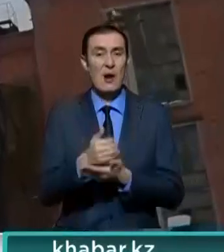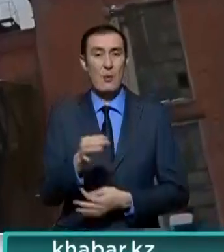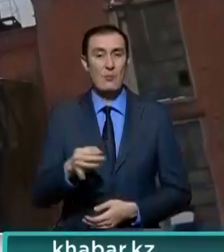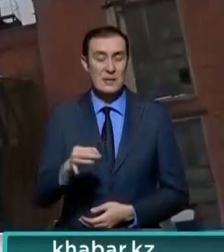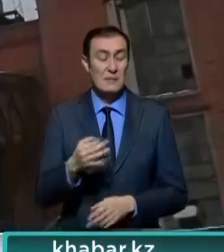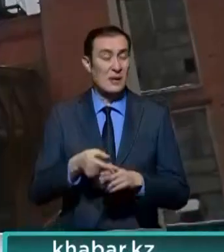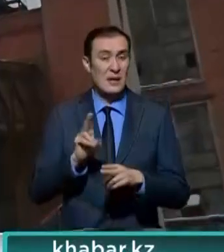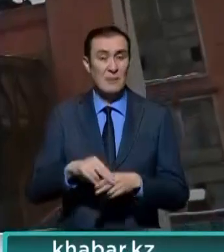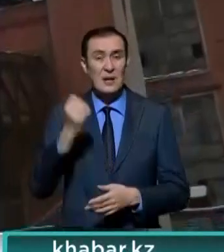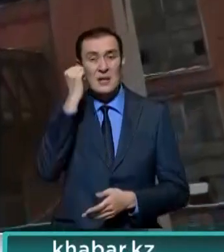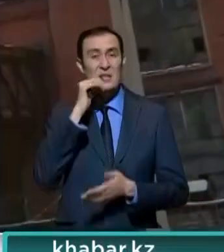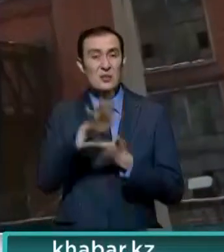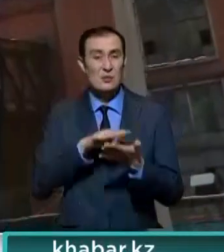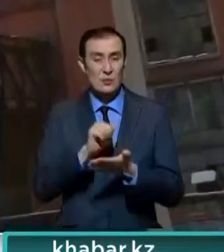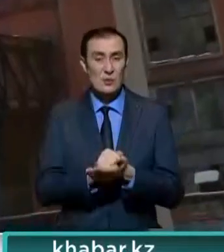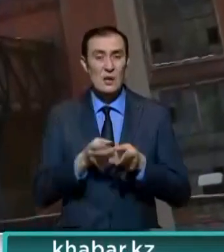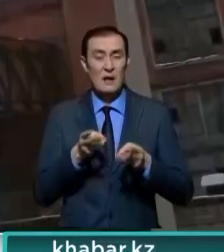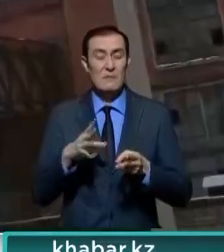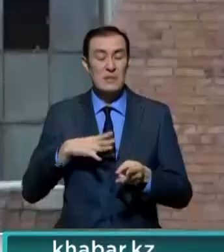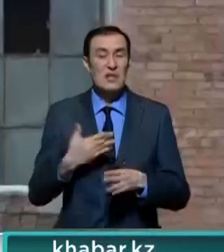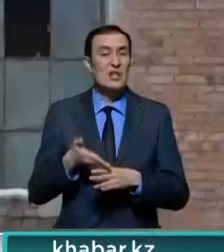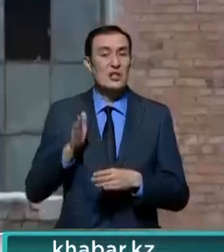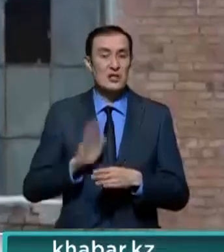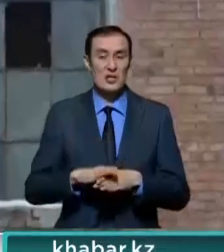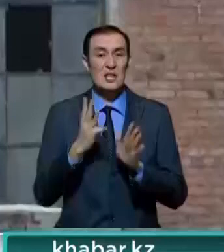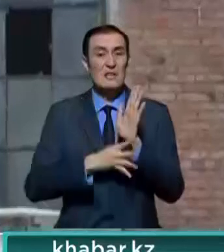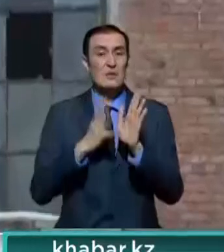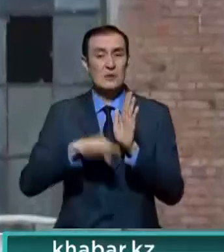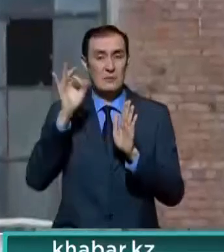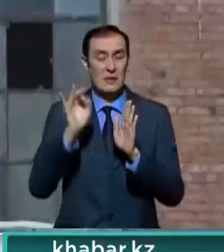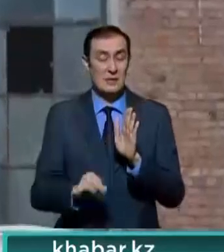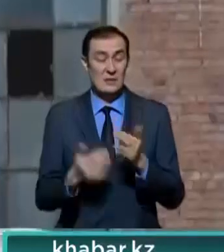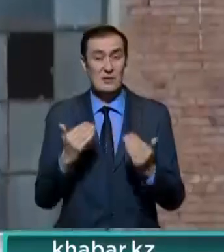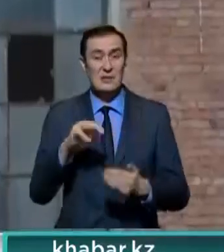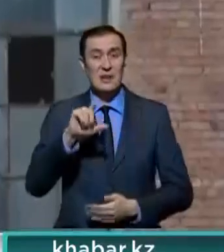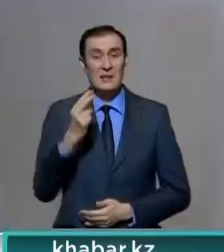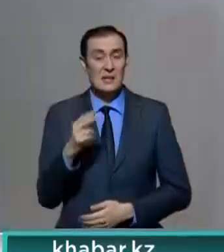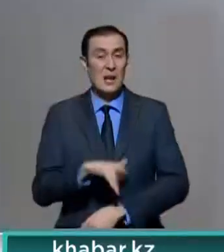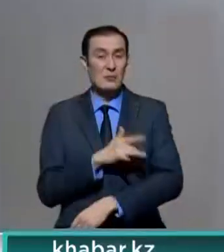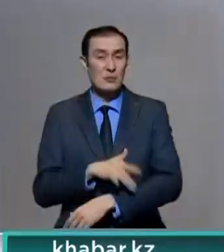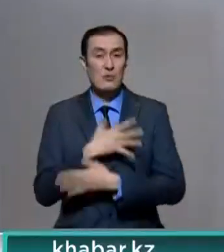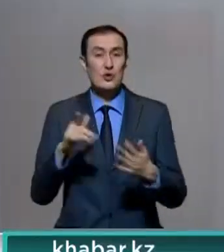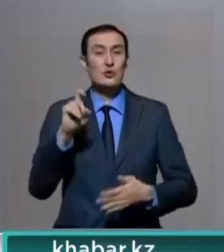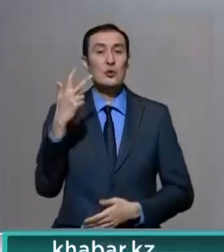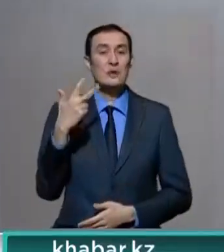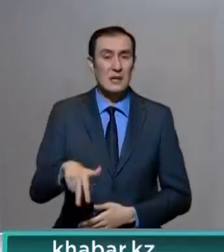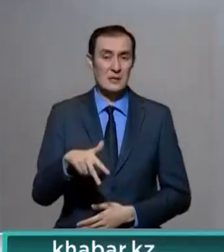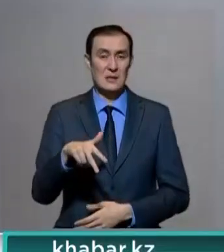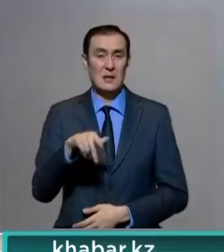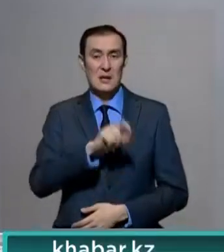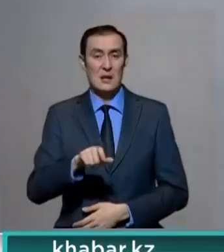При всем этом износ котла агрегатов достиг критических 90%. Сейчас ТЭЦ обслуживают свыше